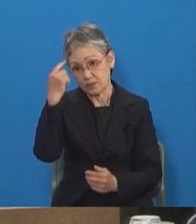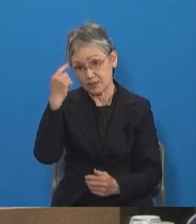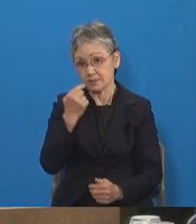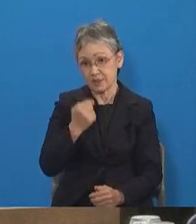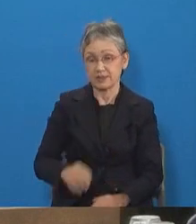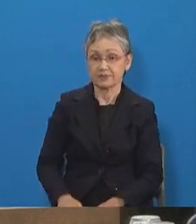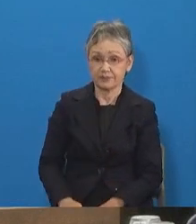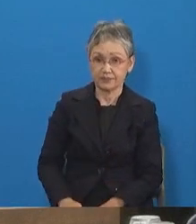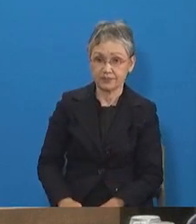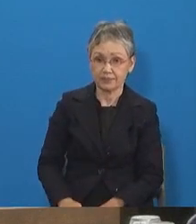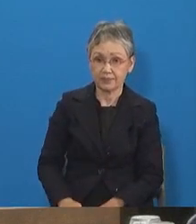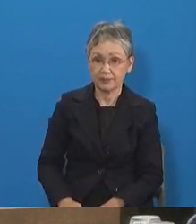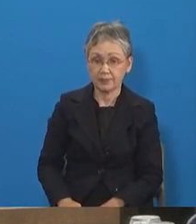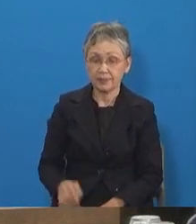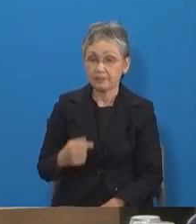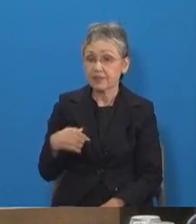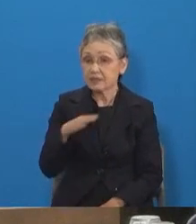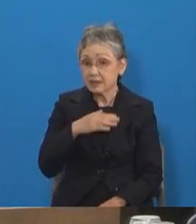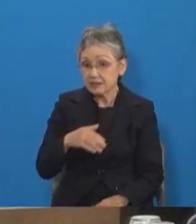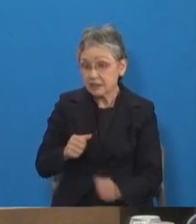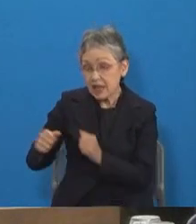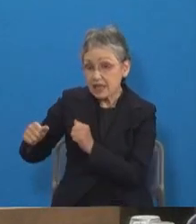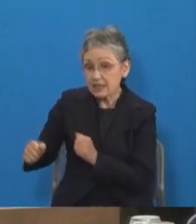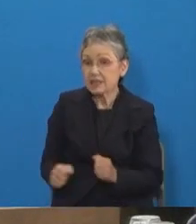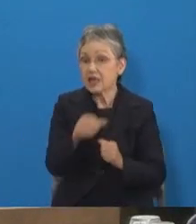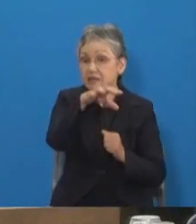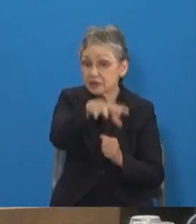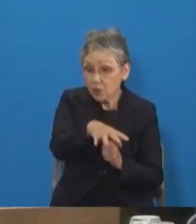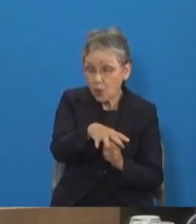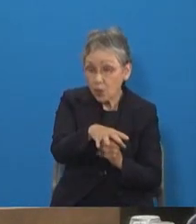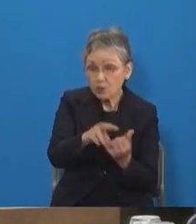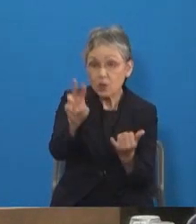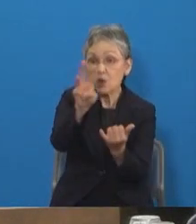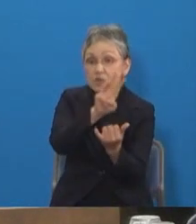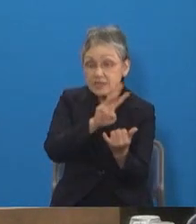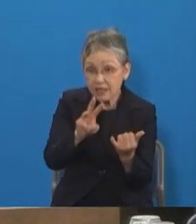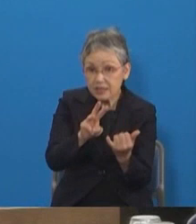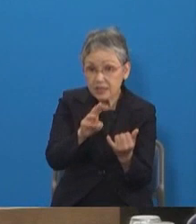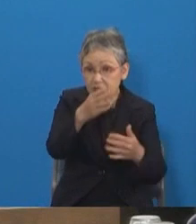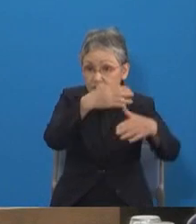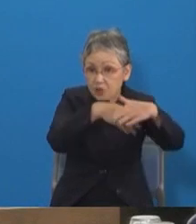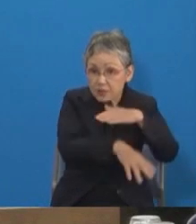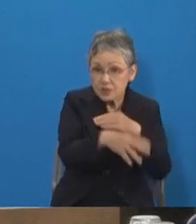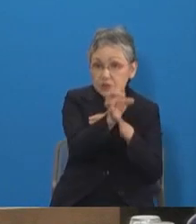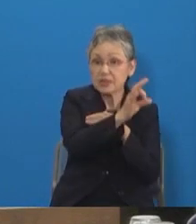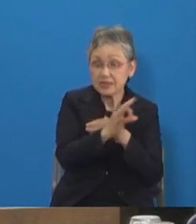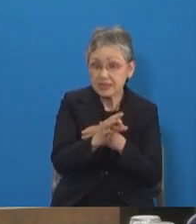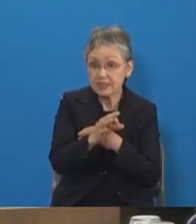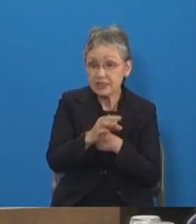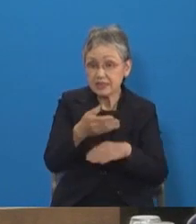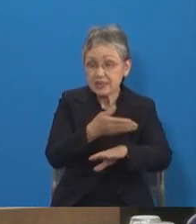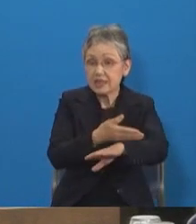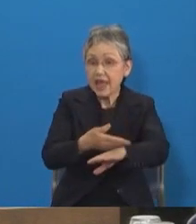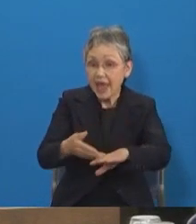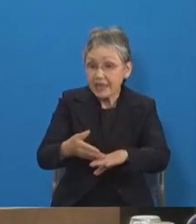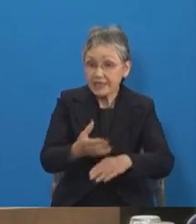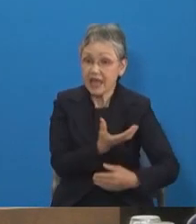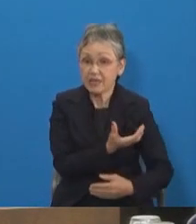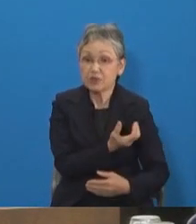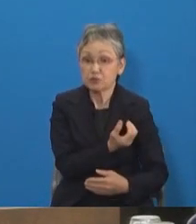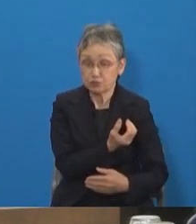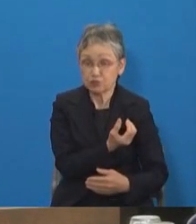が会派が避難所での災害備蓄品に液体ミルクを導入するよう議会で強く要望し導入となり